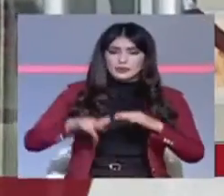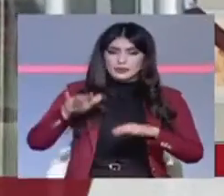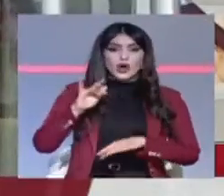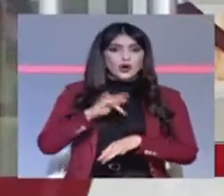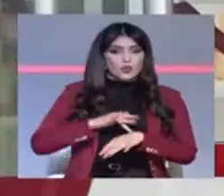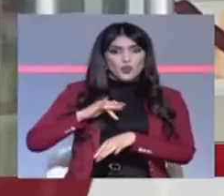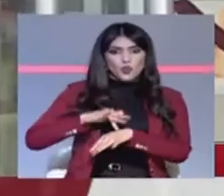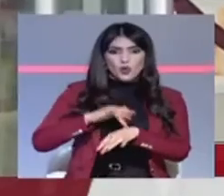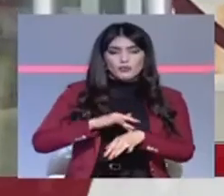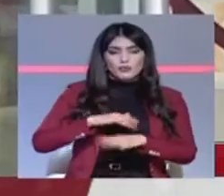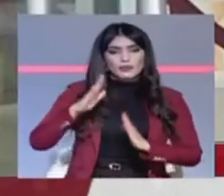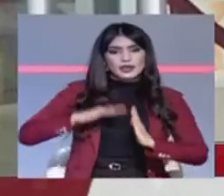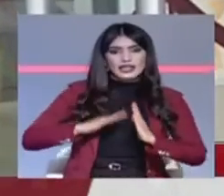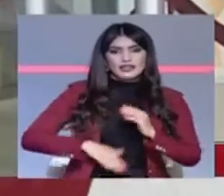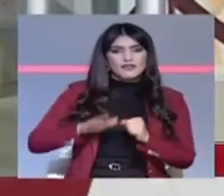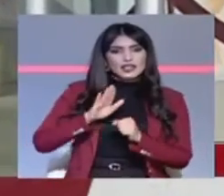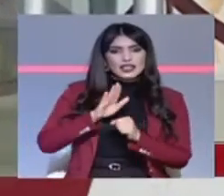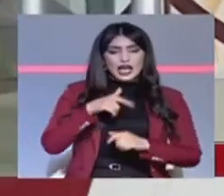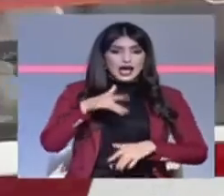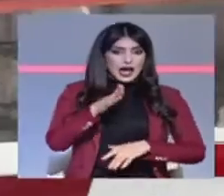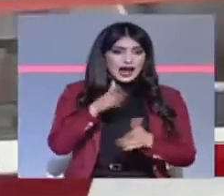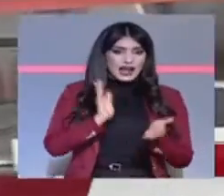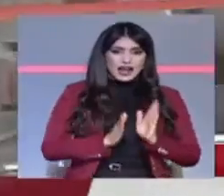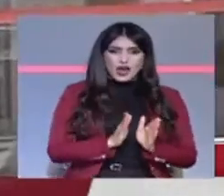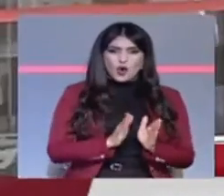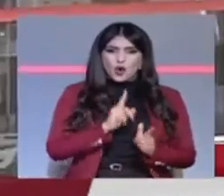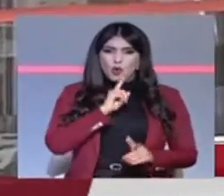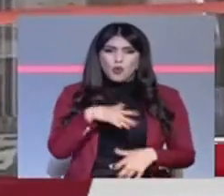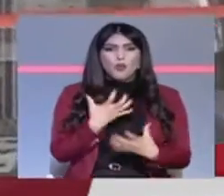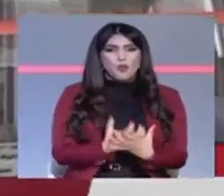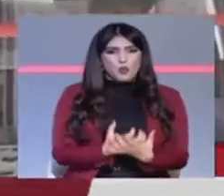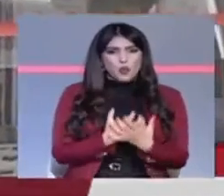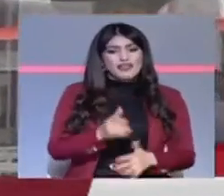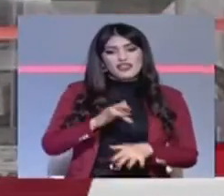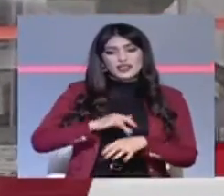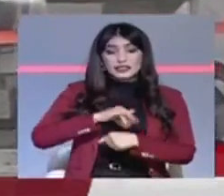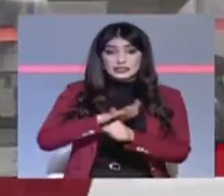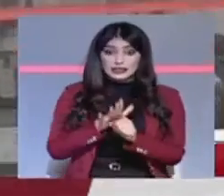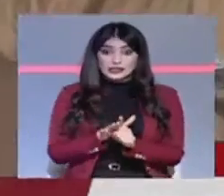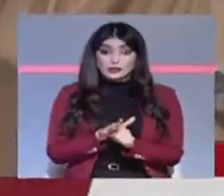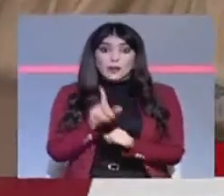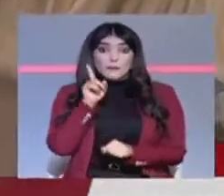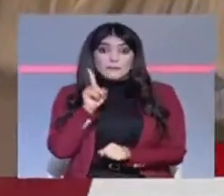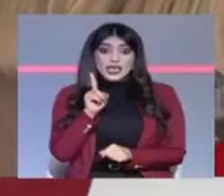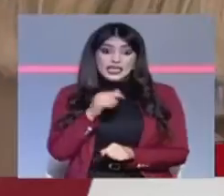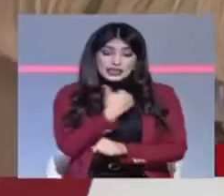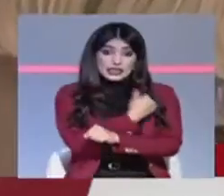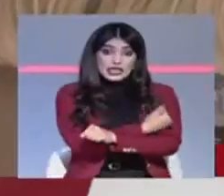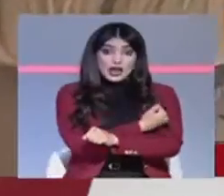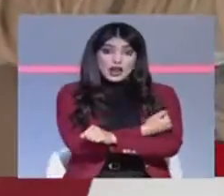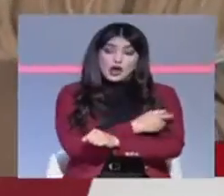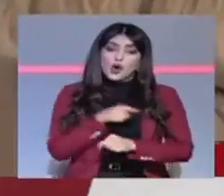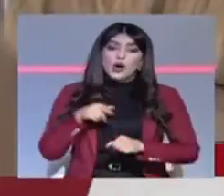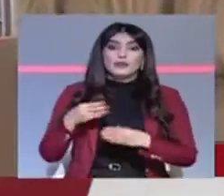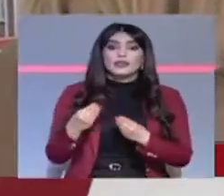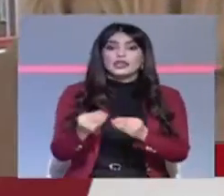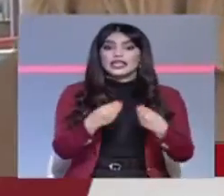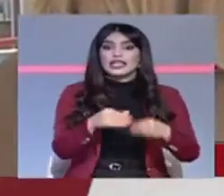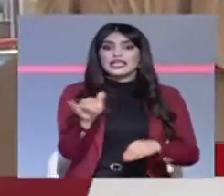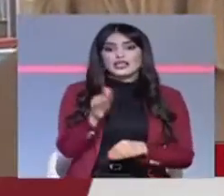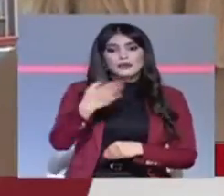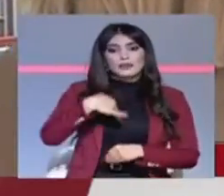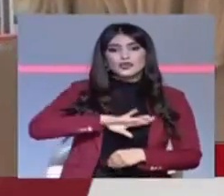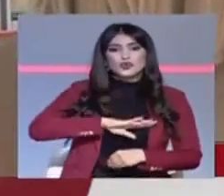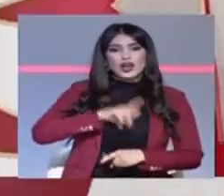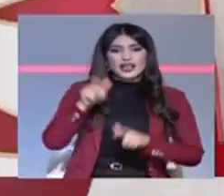وتخفيف الضغط على النظام الصحي المثلى بازمه كولون ويبقى هذا التلقيح بوشهر ذات